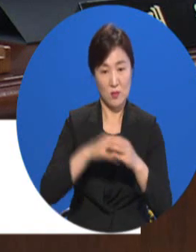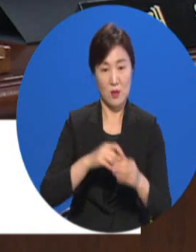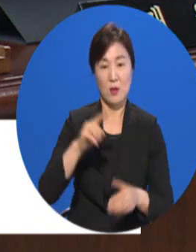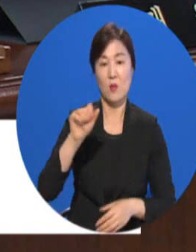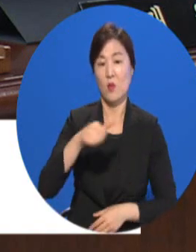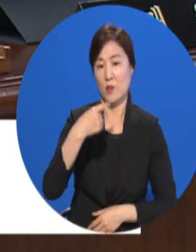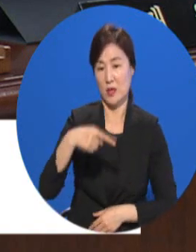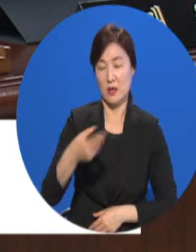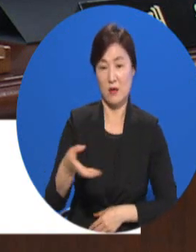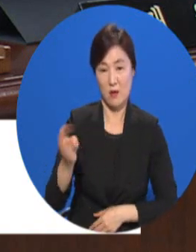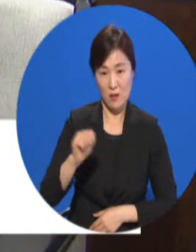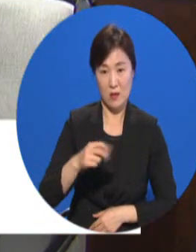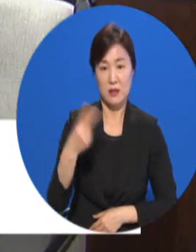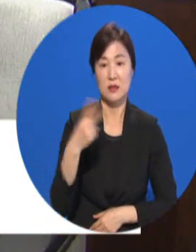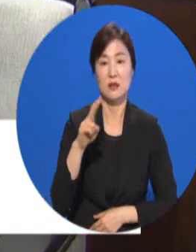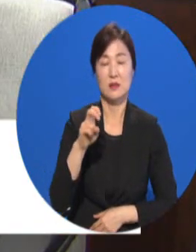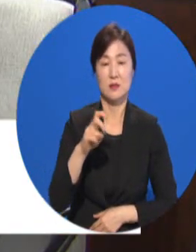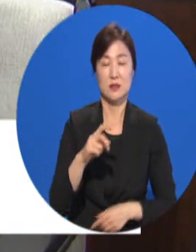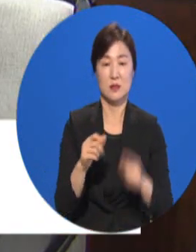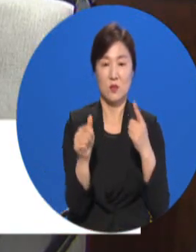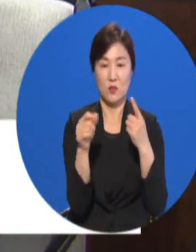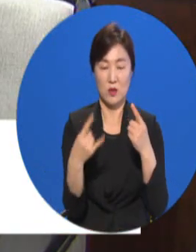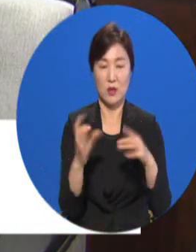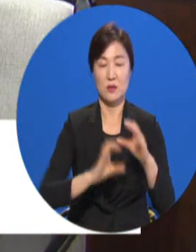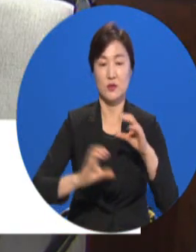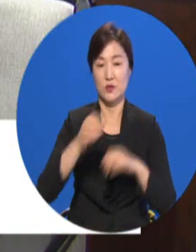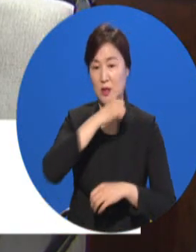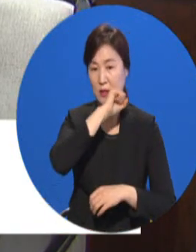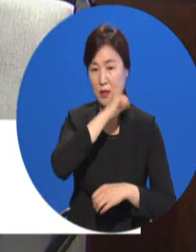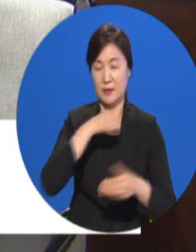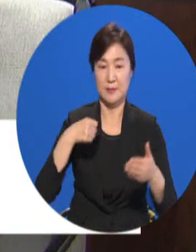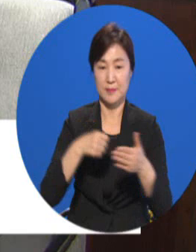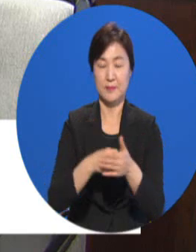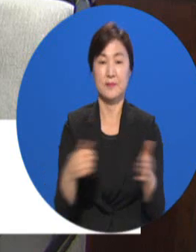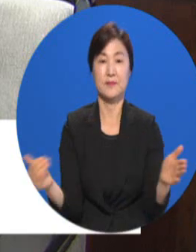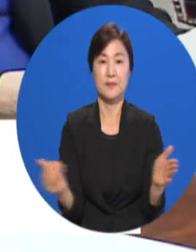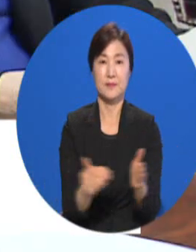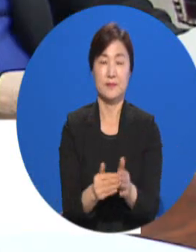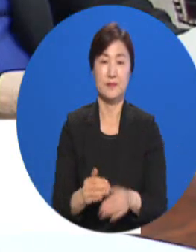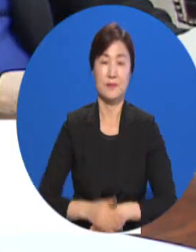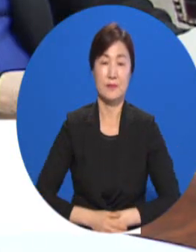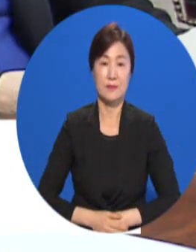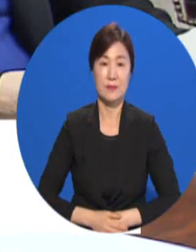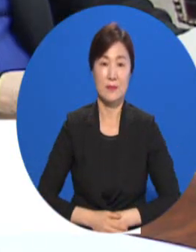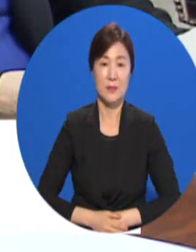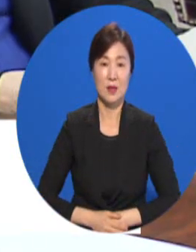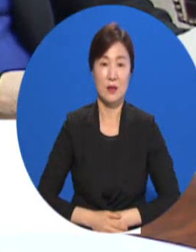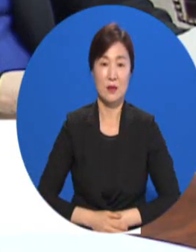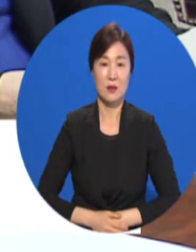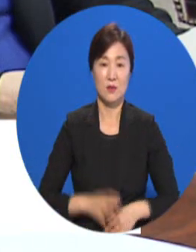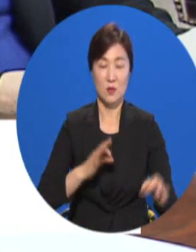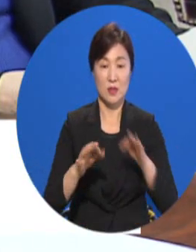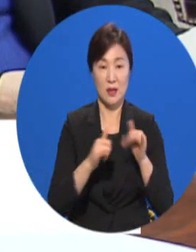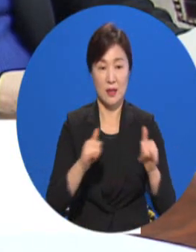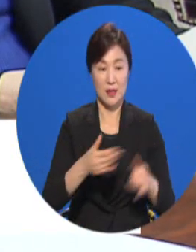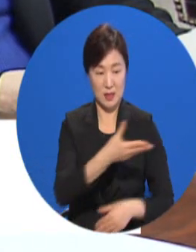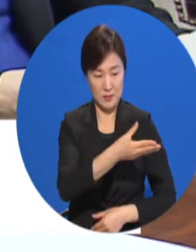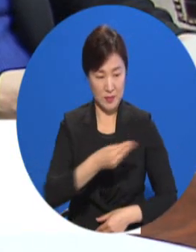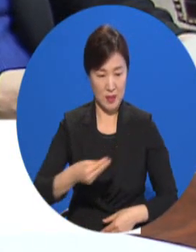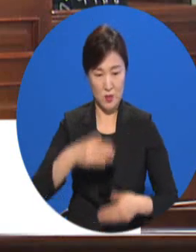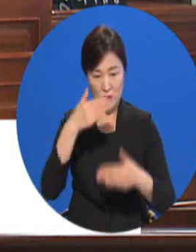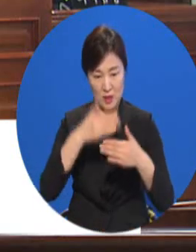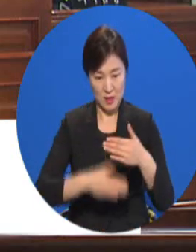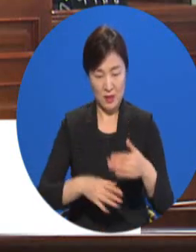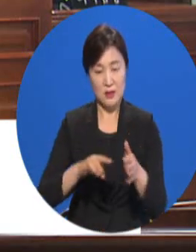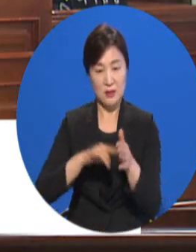규모의 2020년도 제1회 추가경정예산안을 의결했습니다. 또 상공인 임대료 인하 임대인에 대한